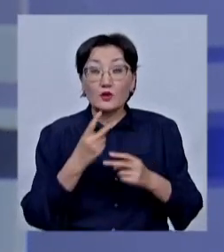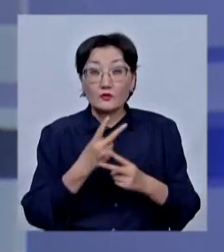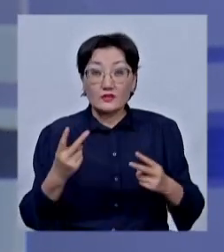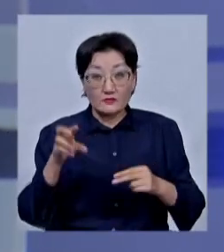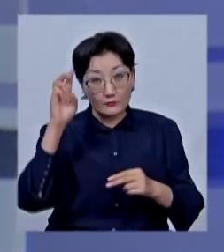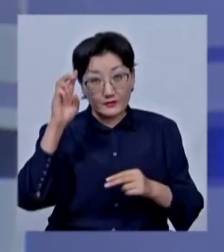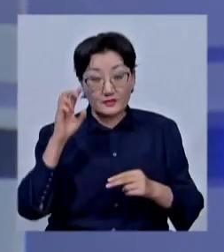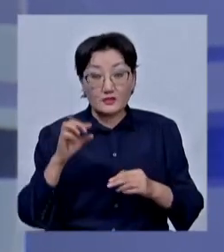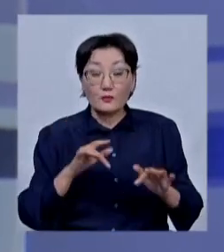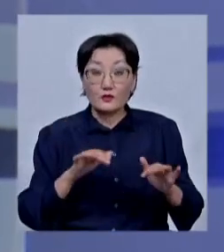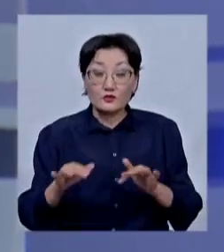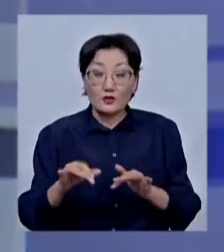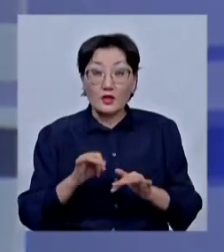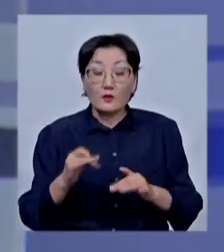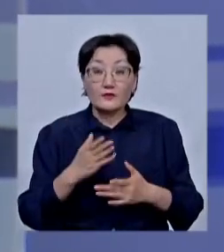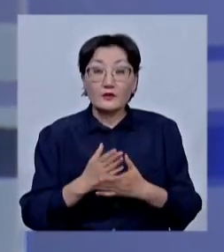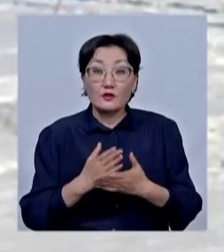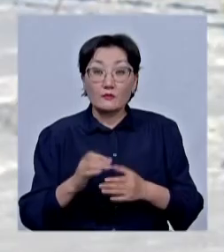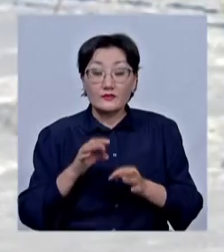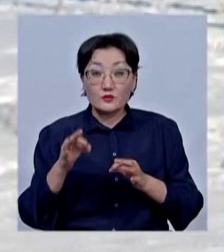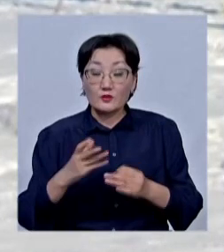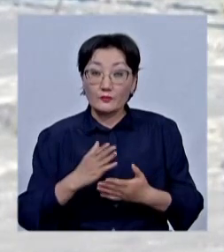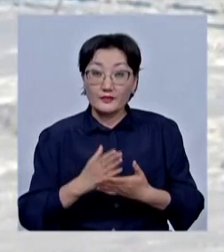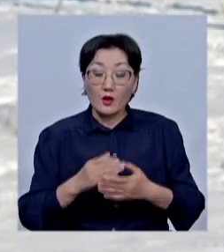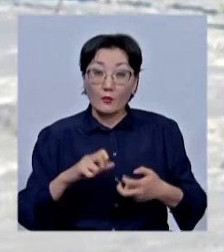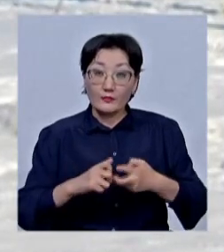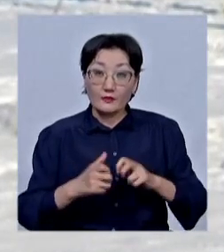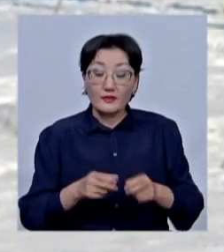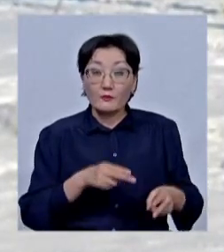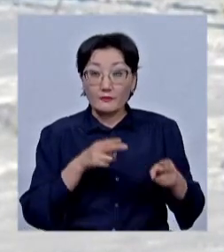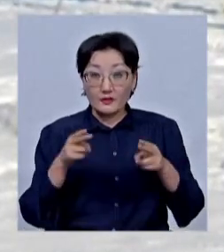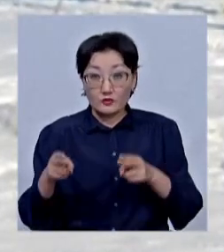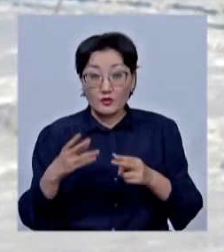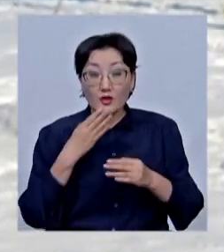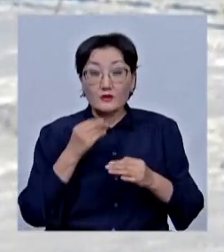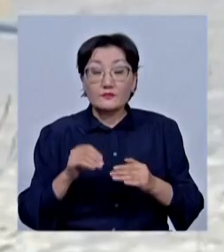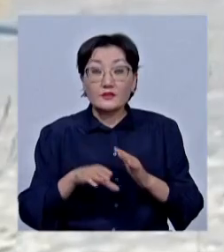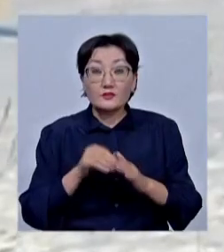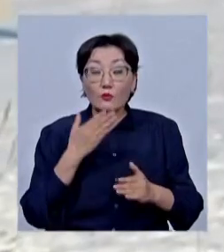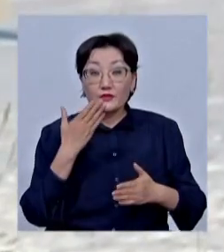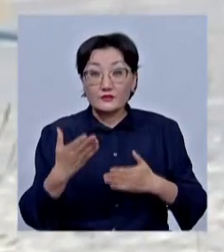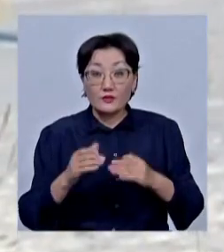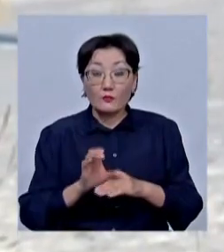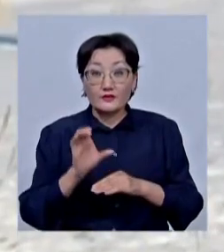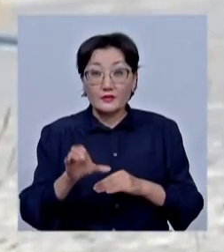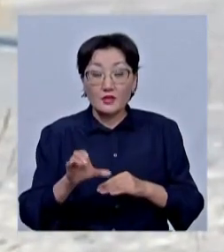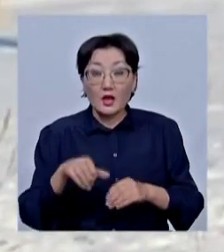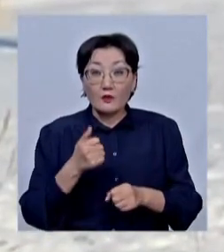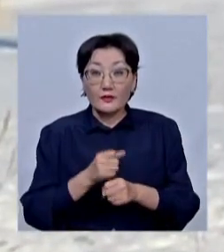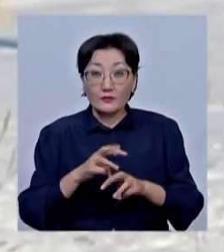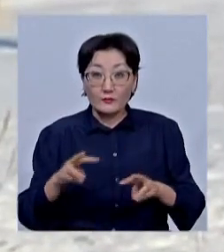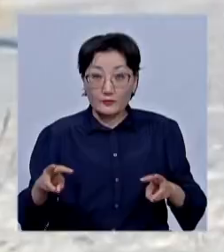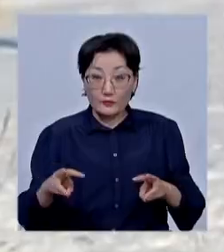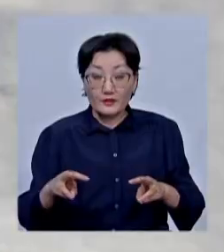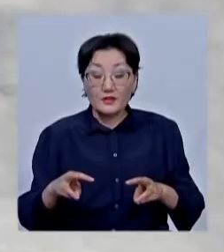на государственные механизмы и меры, в регионах существует проблема миграции. В своем депутатском запросе, адресованном главе Кабмина